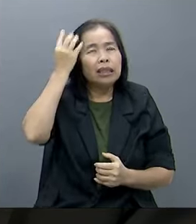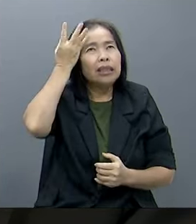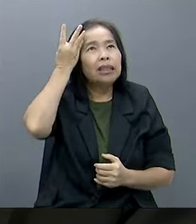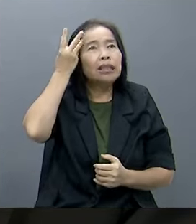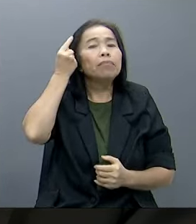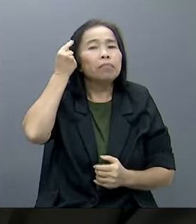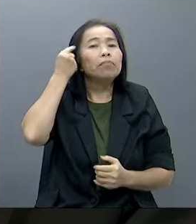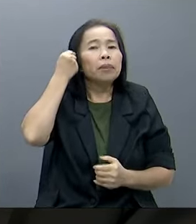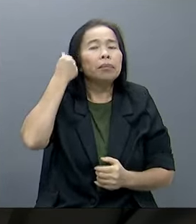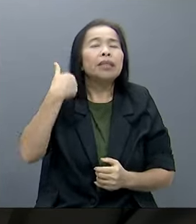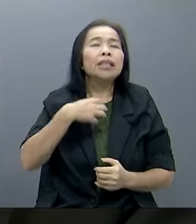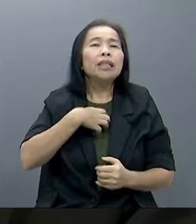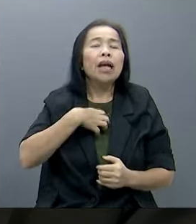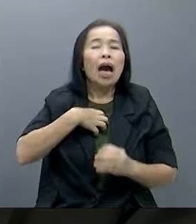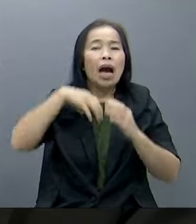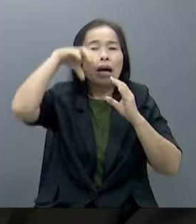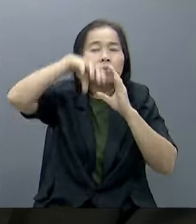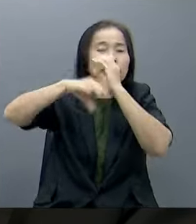ม